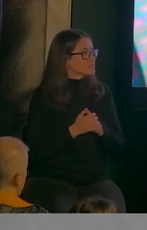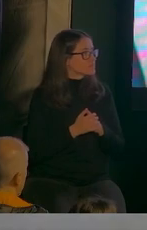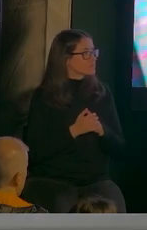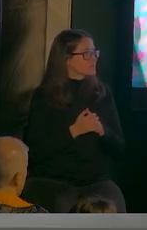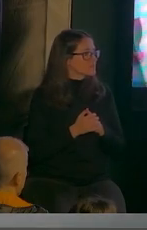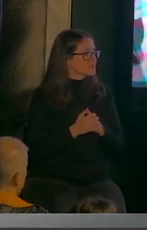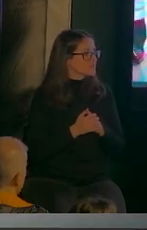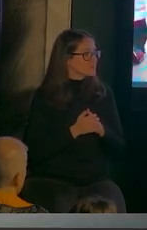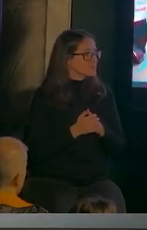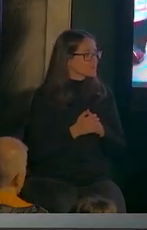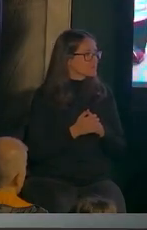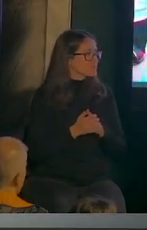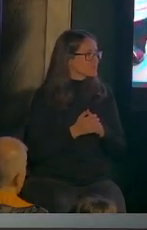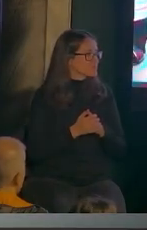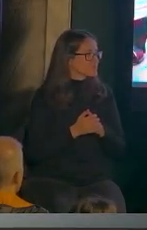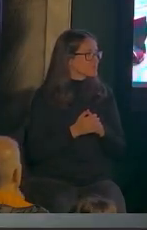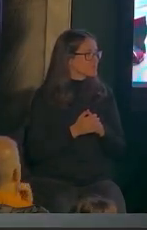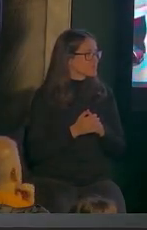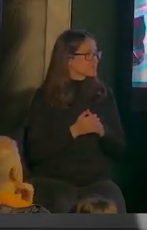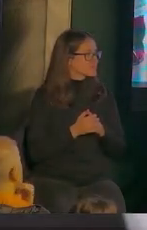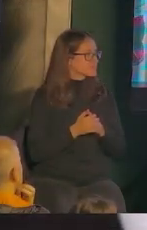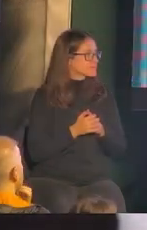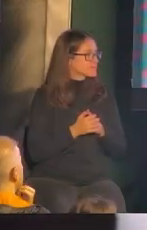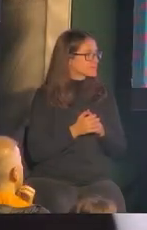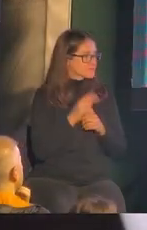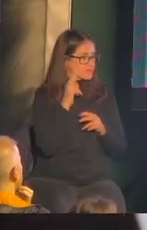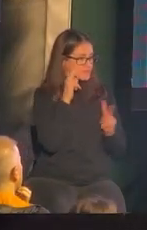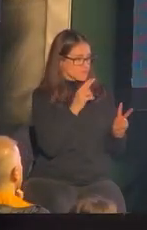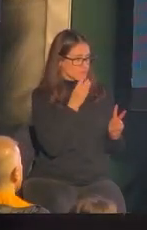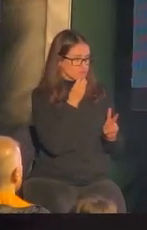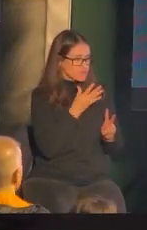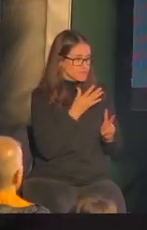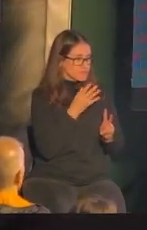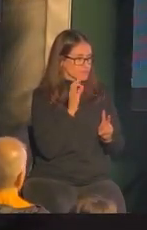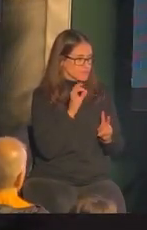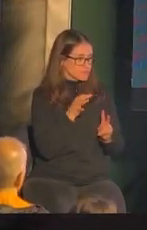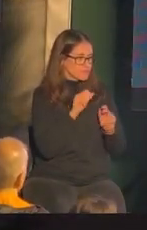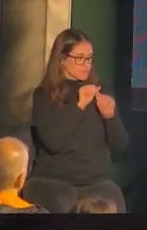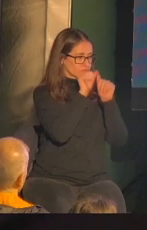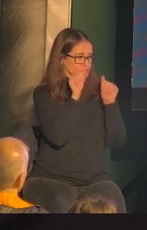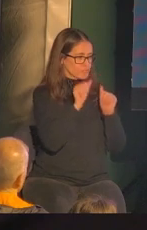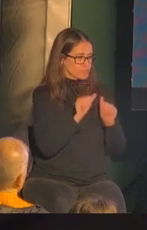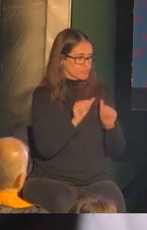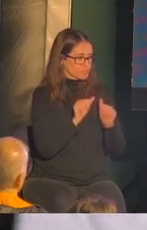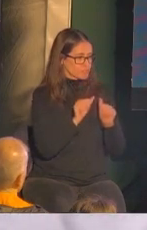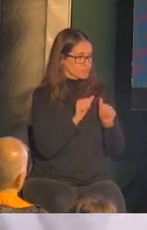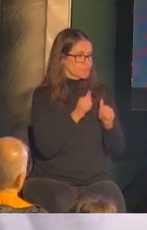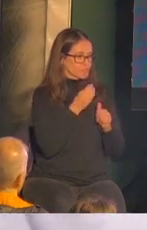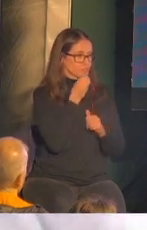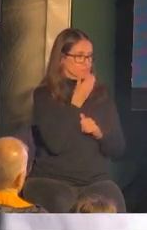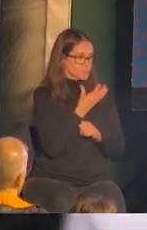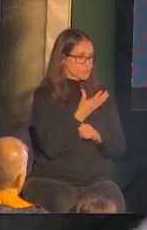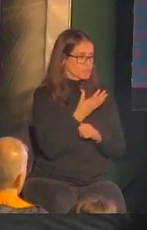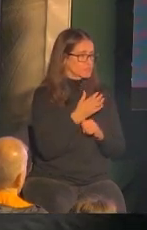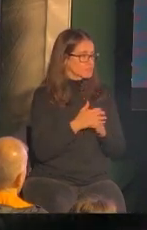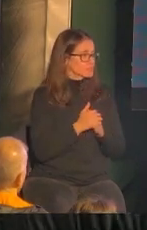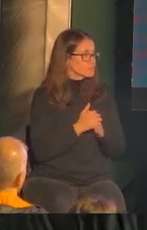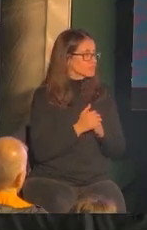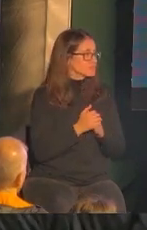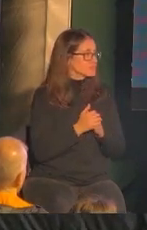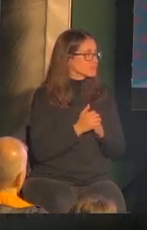cantó, no sé si es veu, més o menys, la forma. Després quedarà millor, quan el que farem és